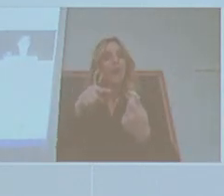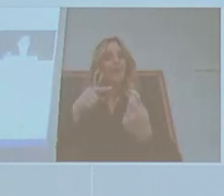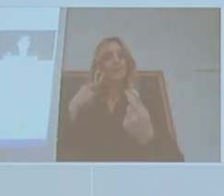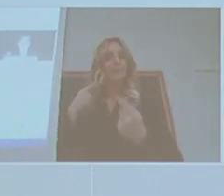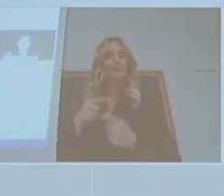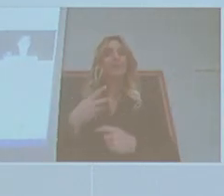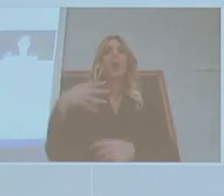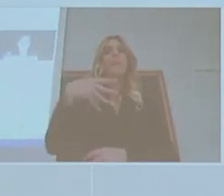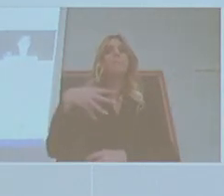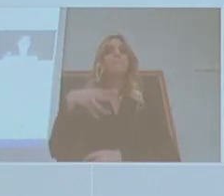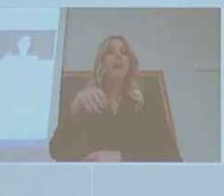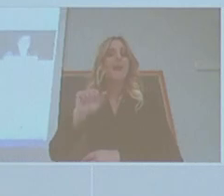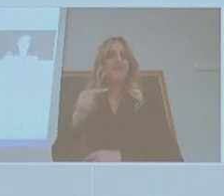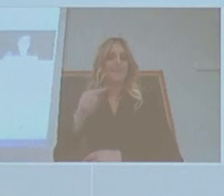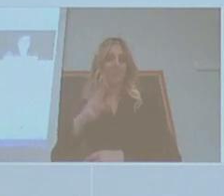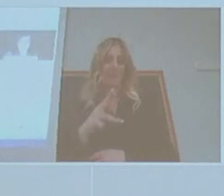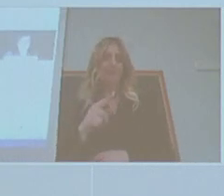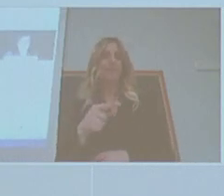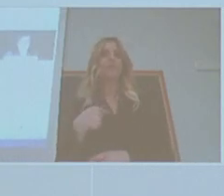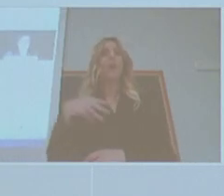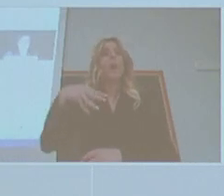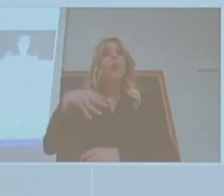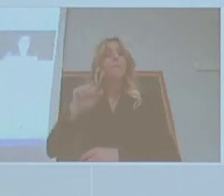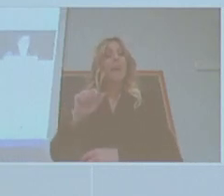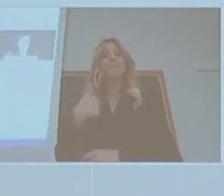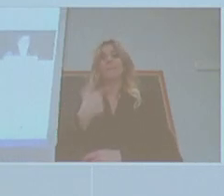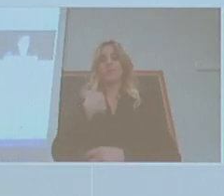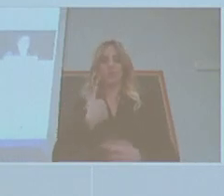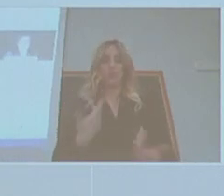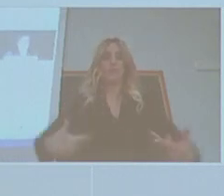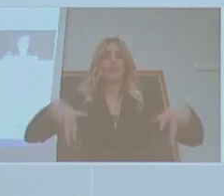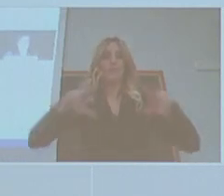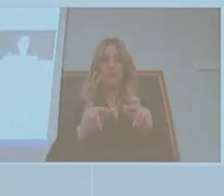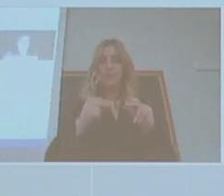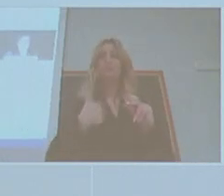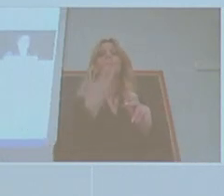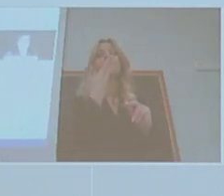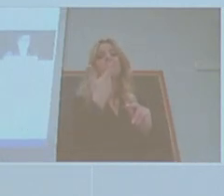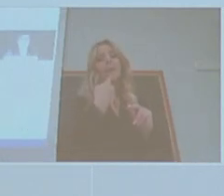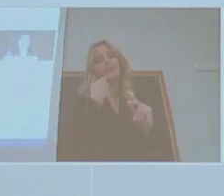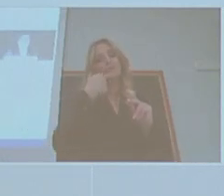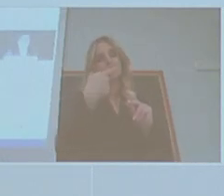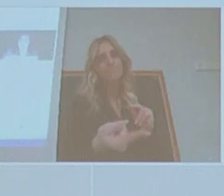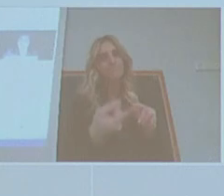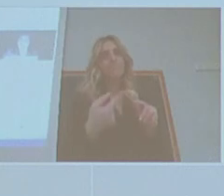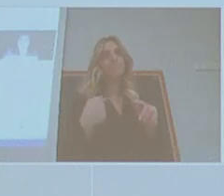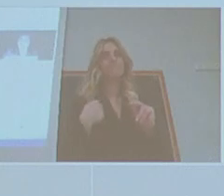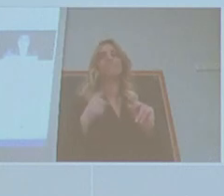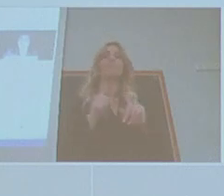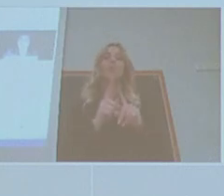nostro master, un master che, torno a ripetere, mi piace sottolinearlo, non